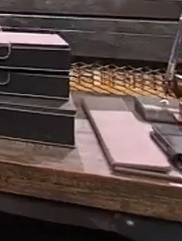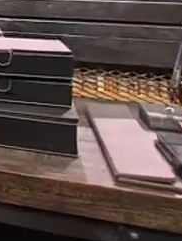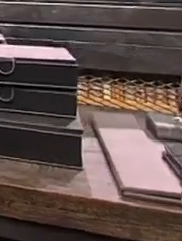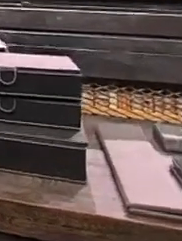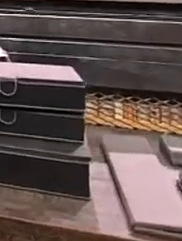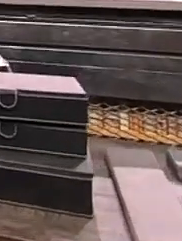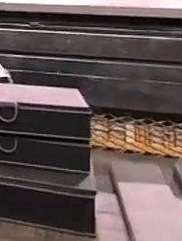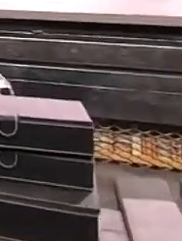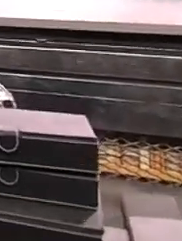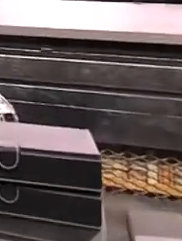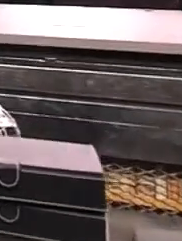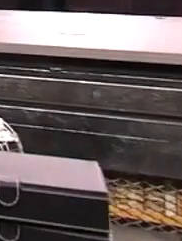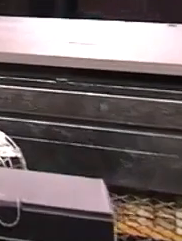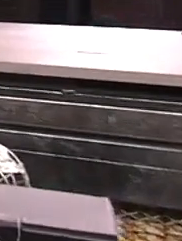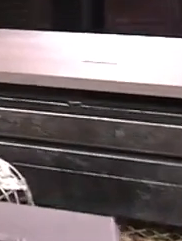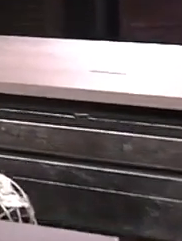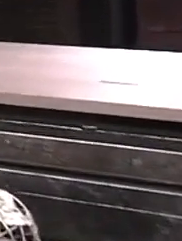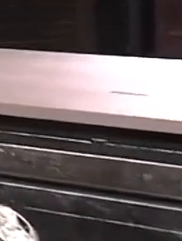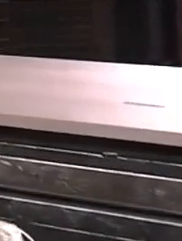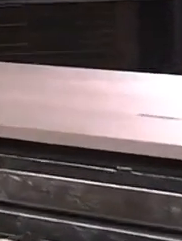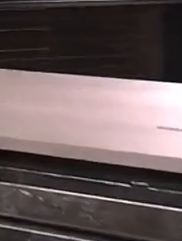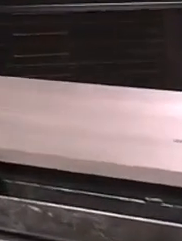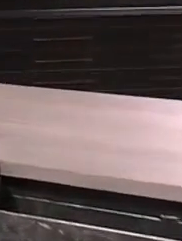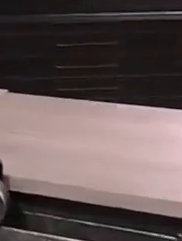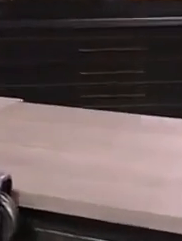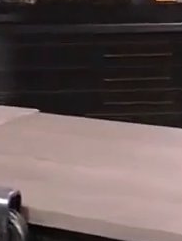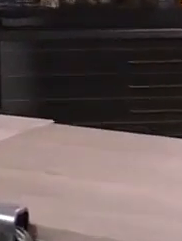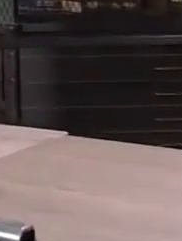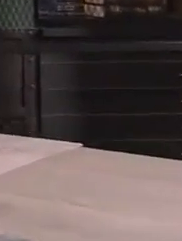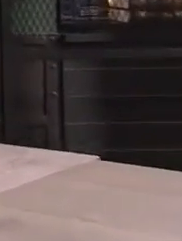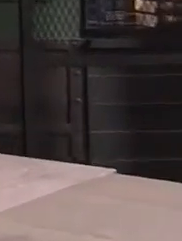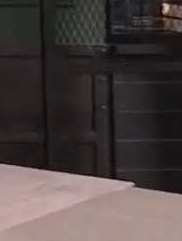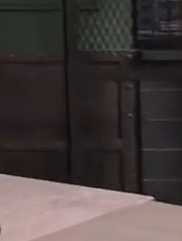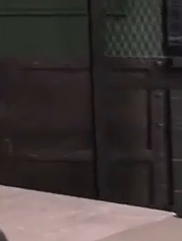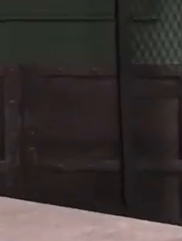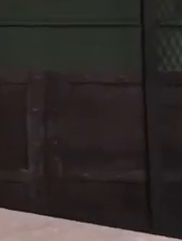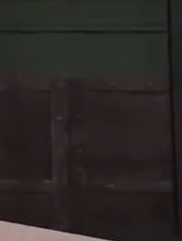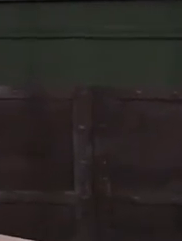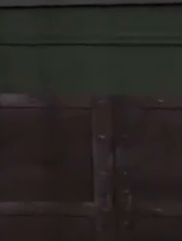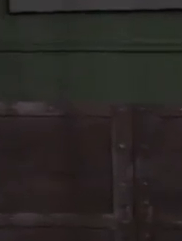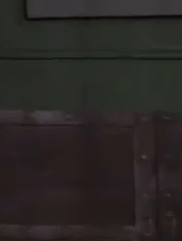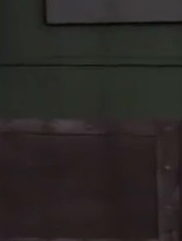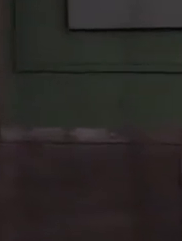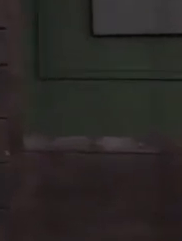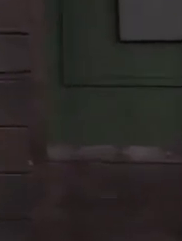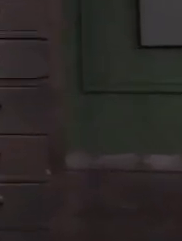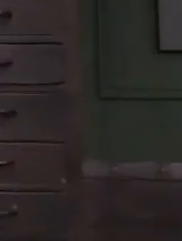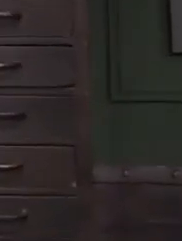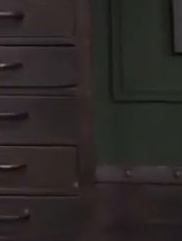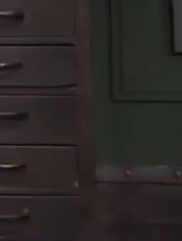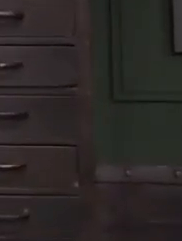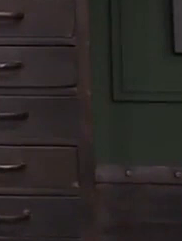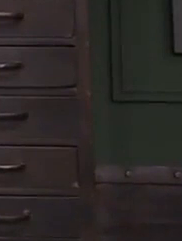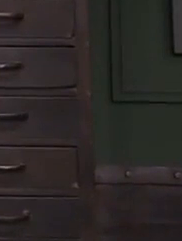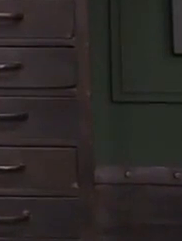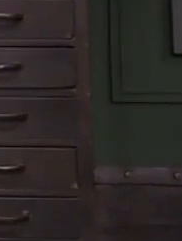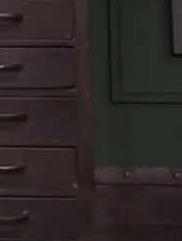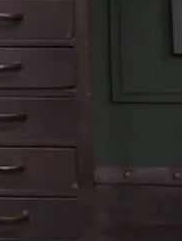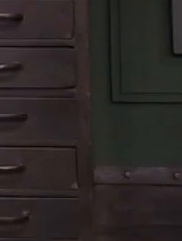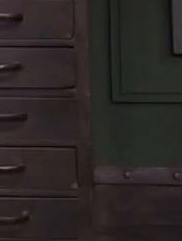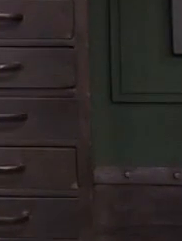이 사건의 진실을 추적하고 싶으십니까? 그렇다면 사반 채널을 구독해주세요. 지금까지 이자연 기자였습니다.